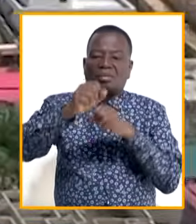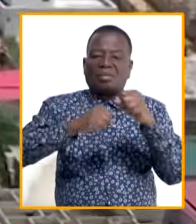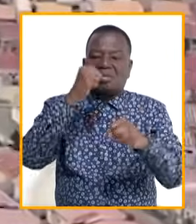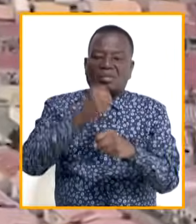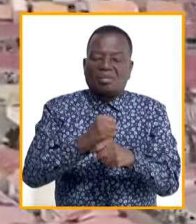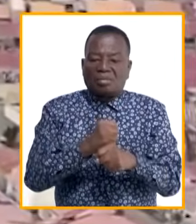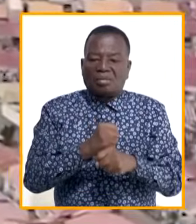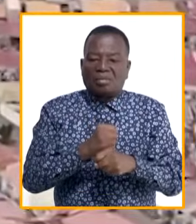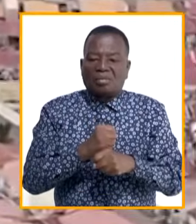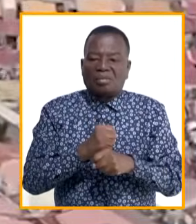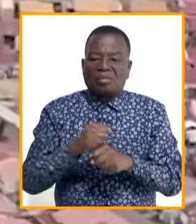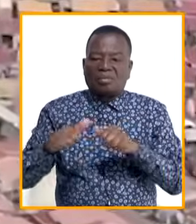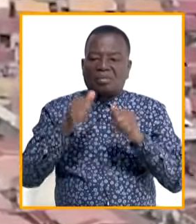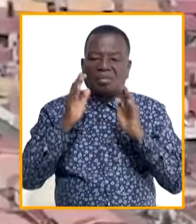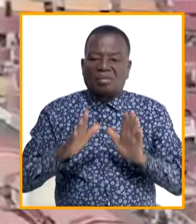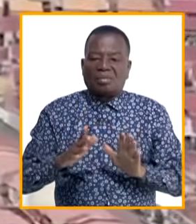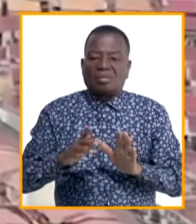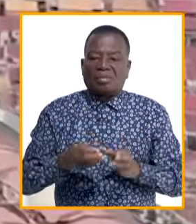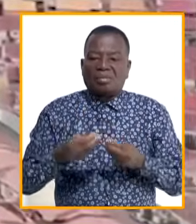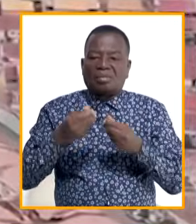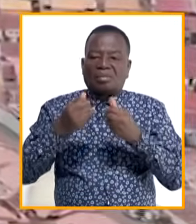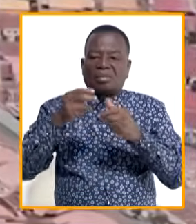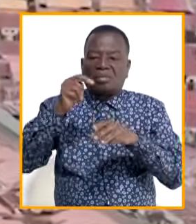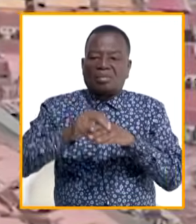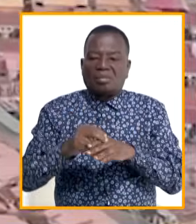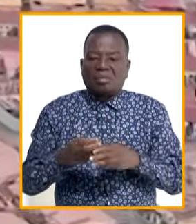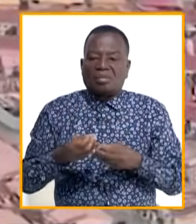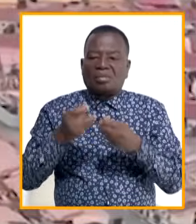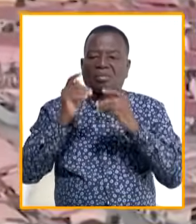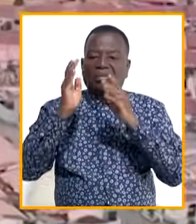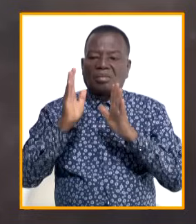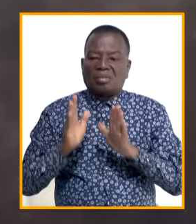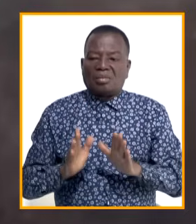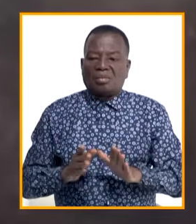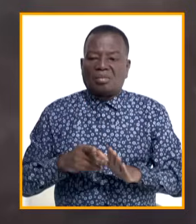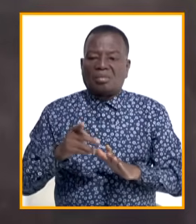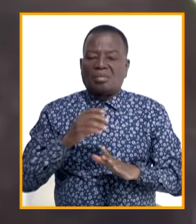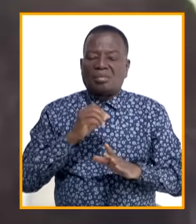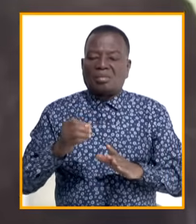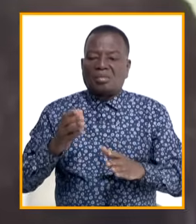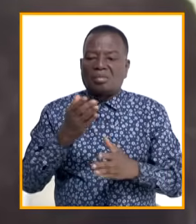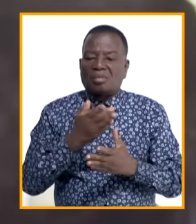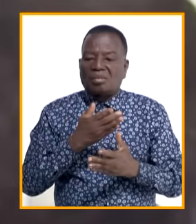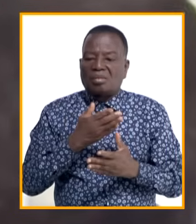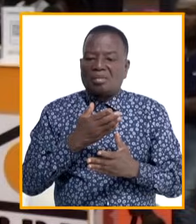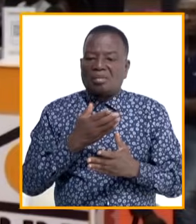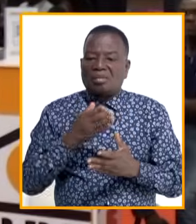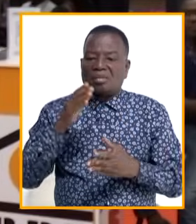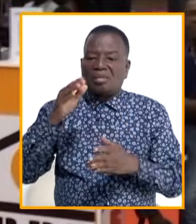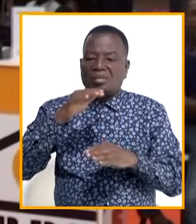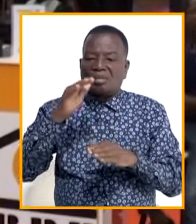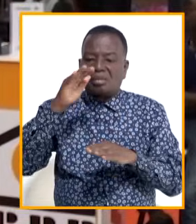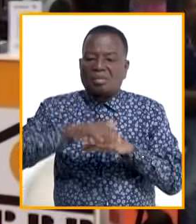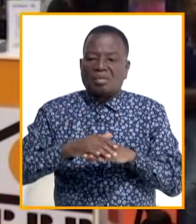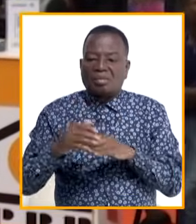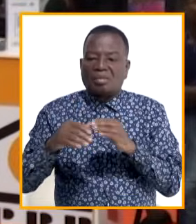démographie galopante. Acteurs principaux de la production, les promoteurs immobiliers peinent à satisfaire une demande pourtant forte, surtout sur